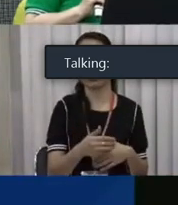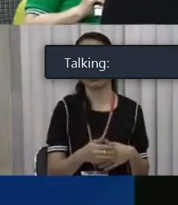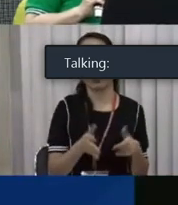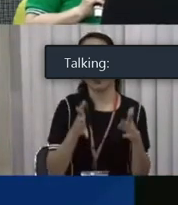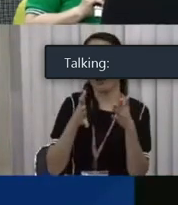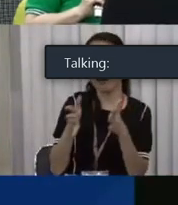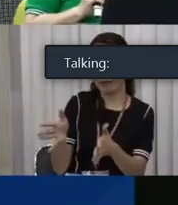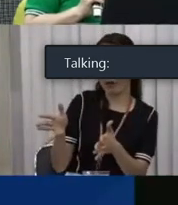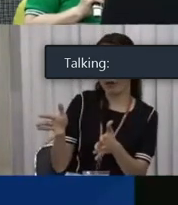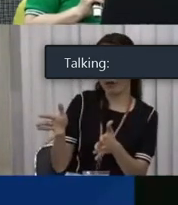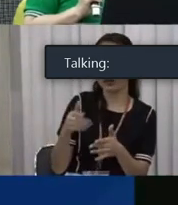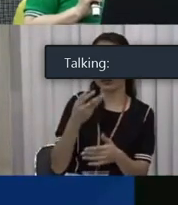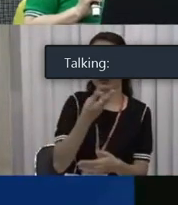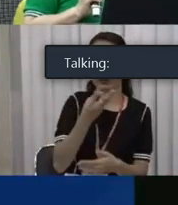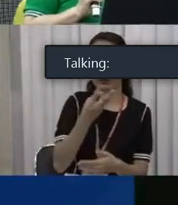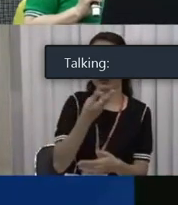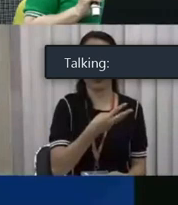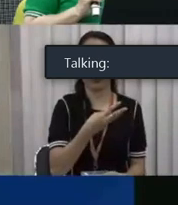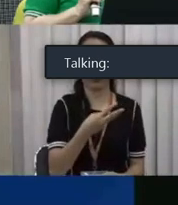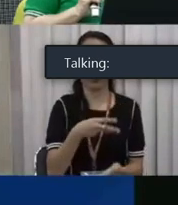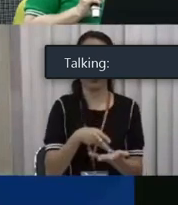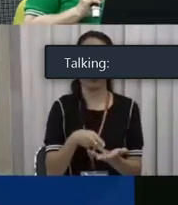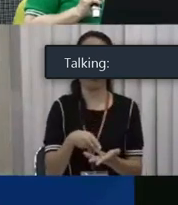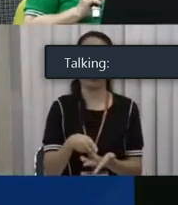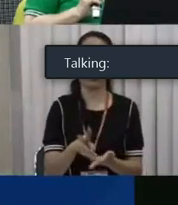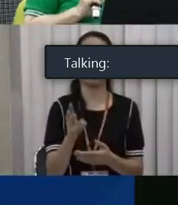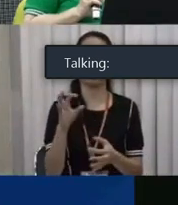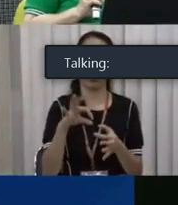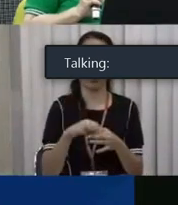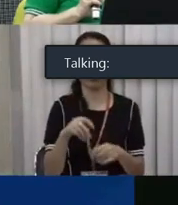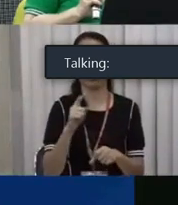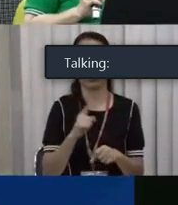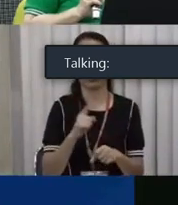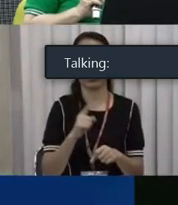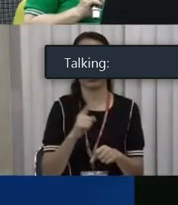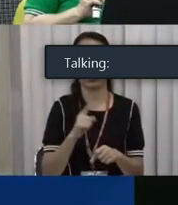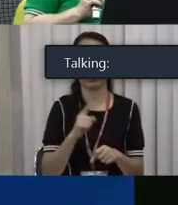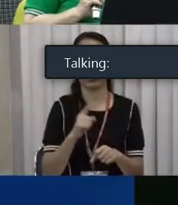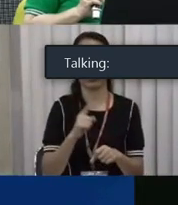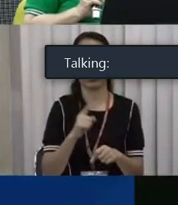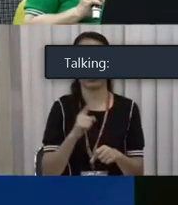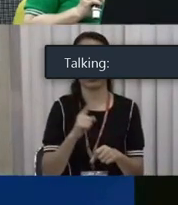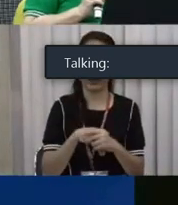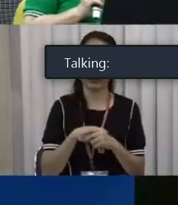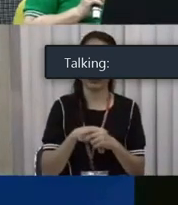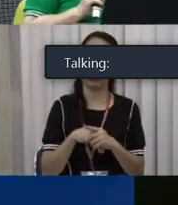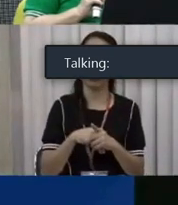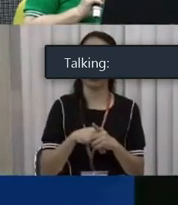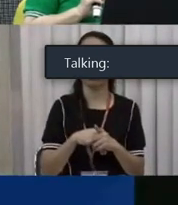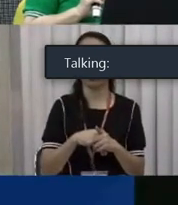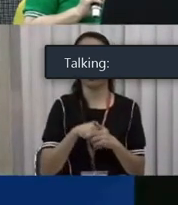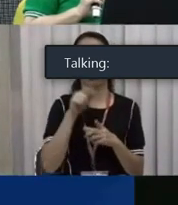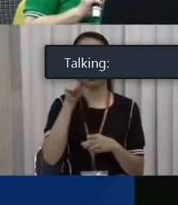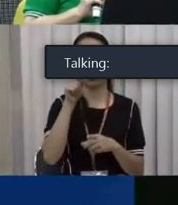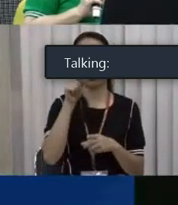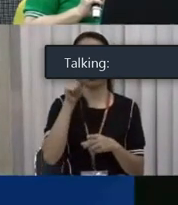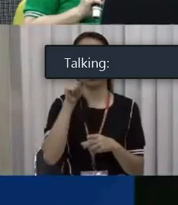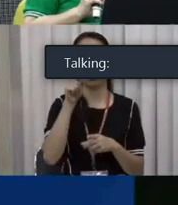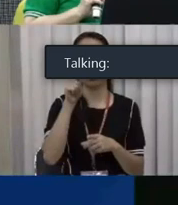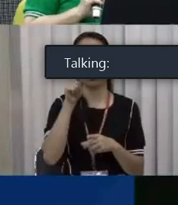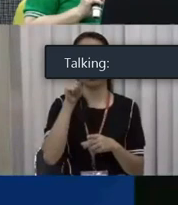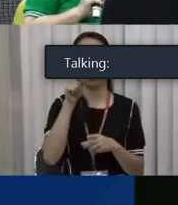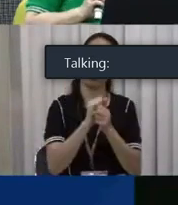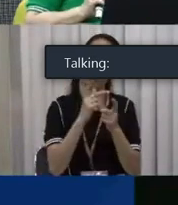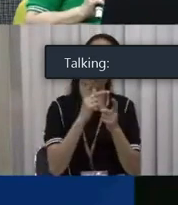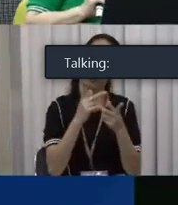time, ideas, materials, and supplies. Labi nating eskwila na, dili ta maghakot dito. Papel,